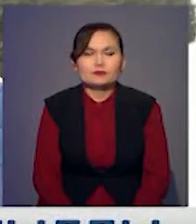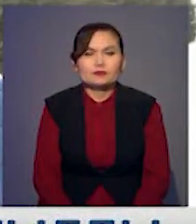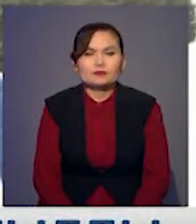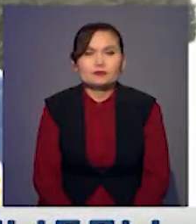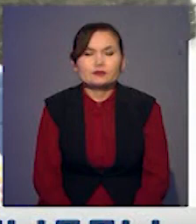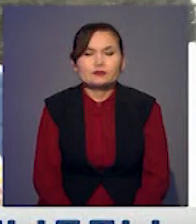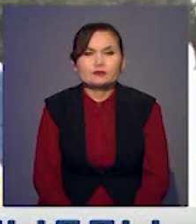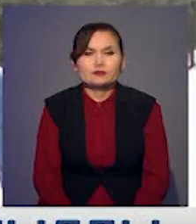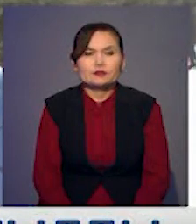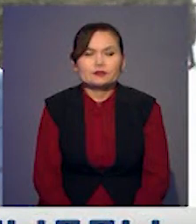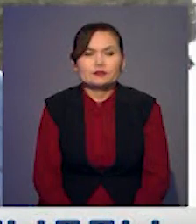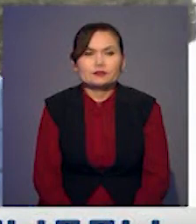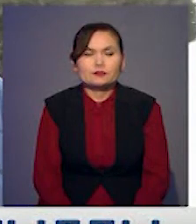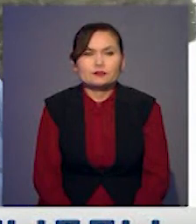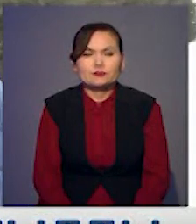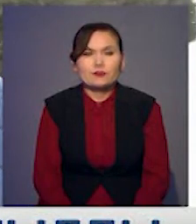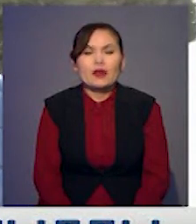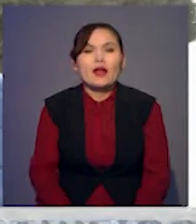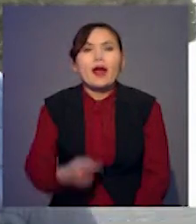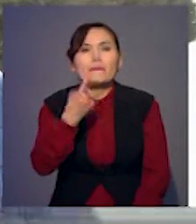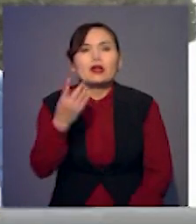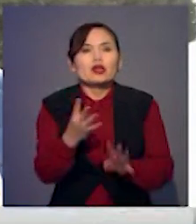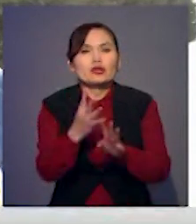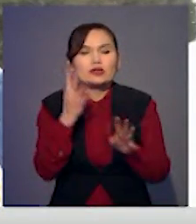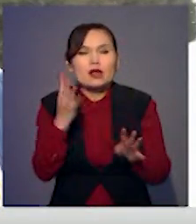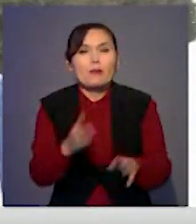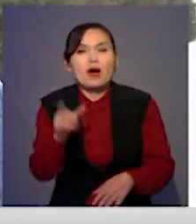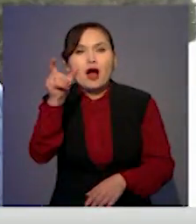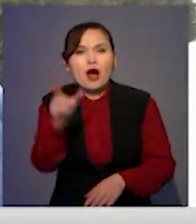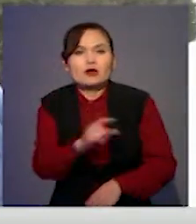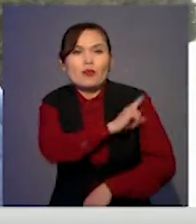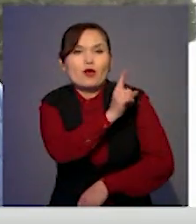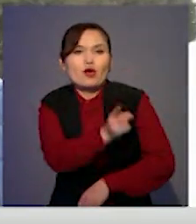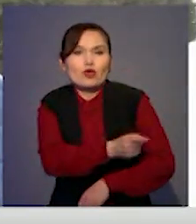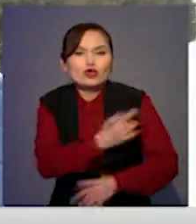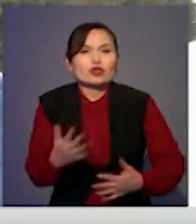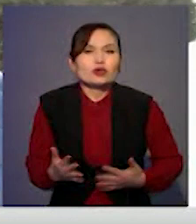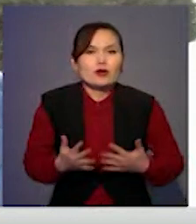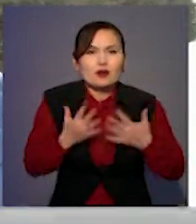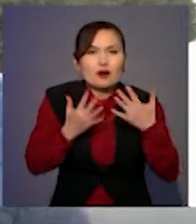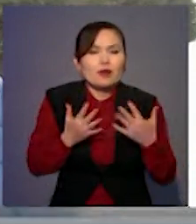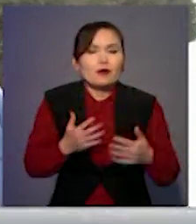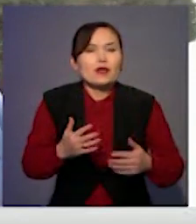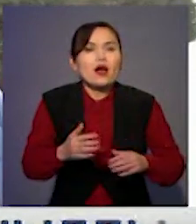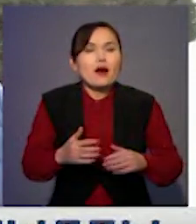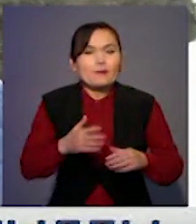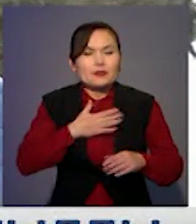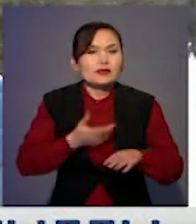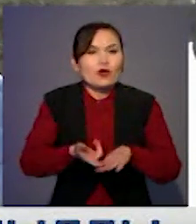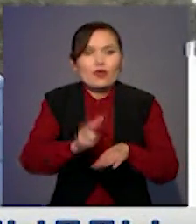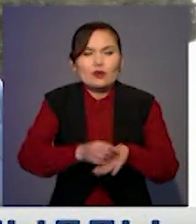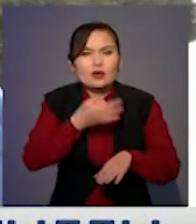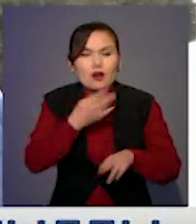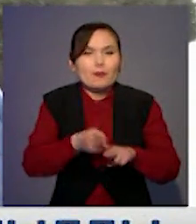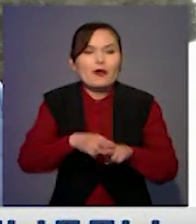В первую очередь поднимается жизненный тонус. Бірінші кезекте адамның күш қуатын арттырады. Төрт қабырғада қамалып отырмай далаға шығасың.